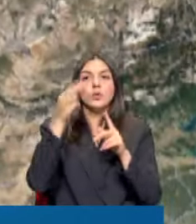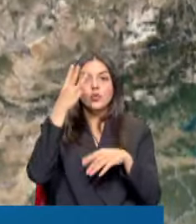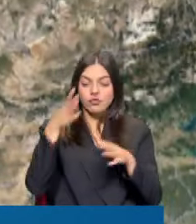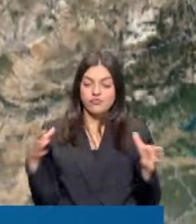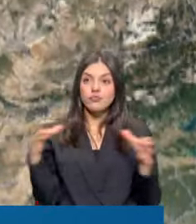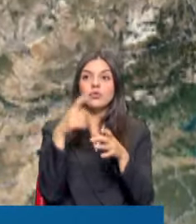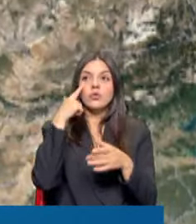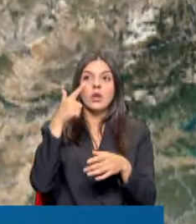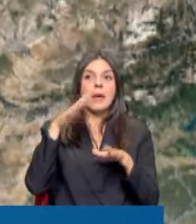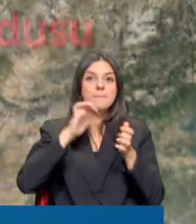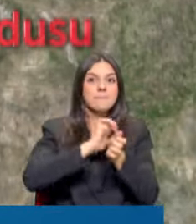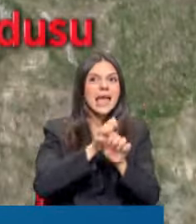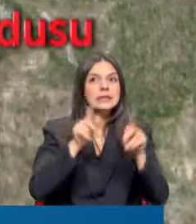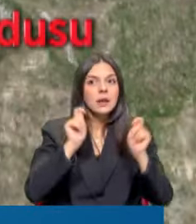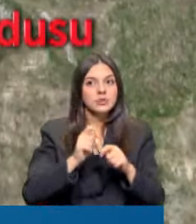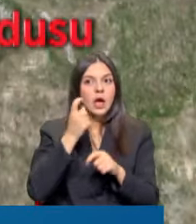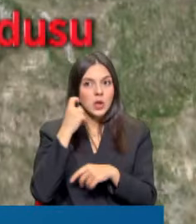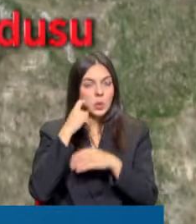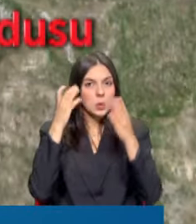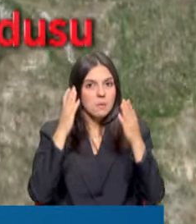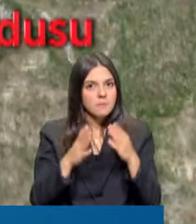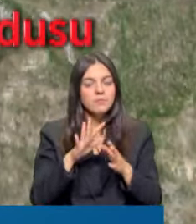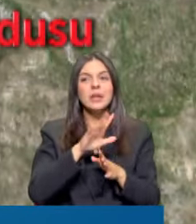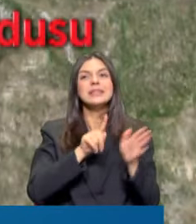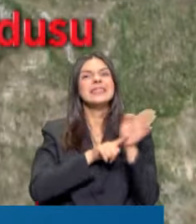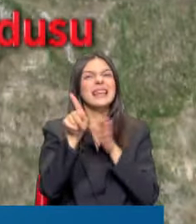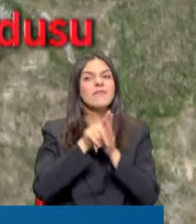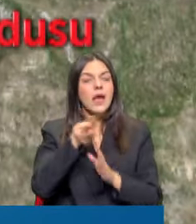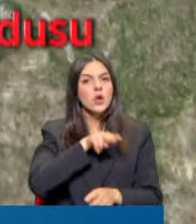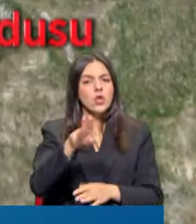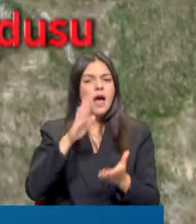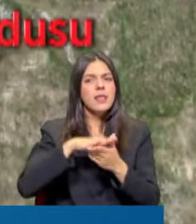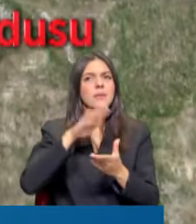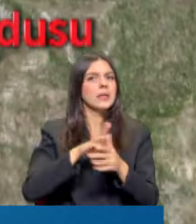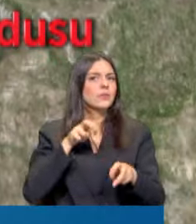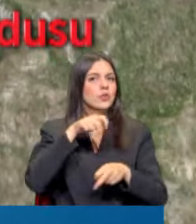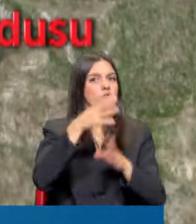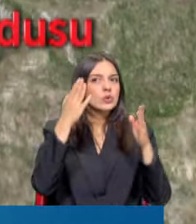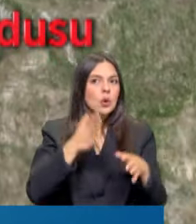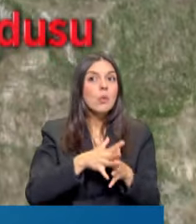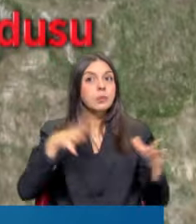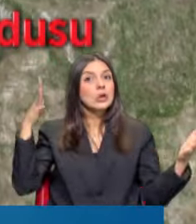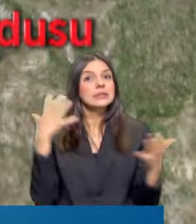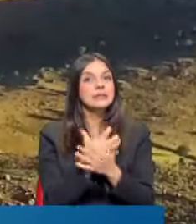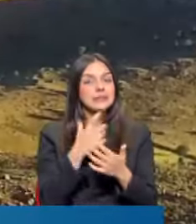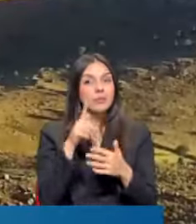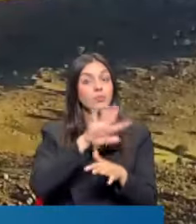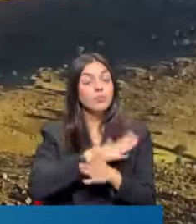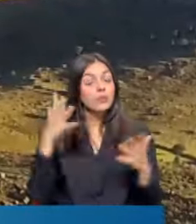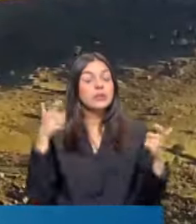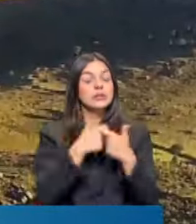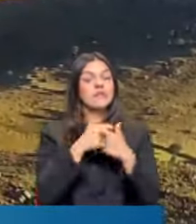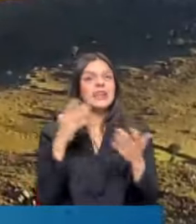şekilde konuşlanmıştı kahraman Türk ordusu. Zafer yolunda adım adım ilerlendi. Büyük taarruz zaferle sonuçlandı.